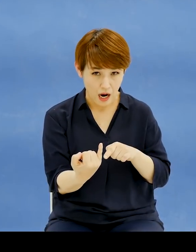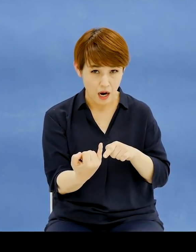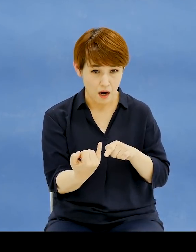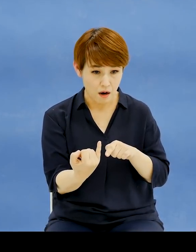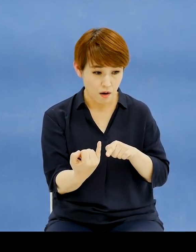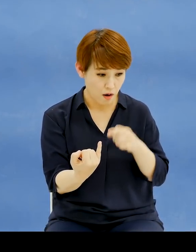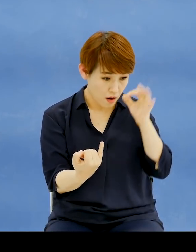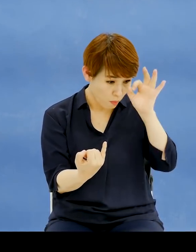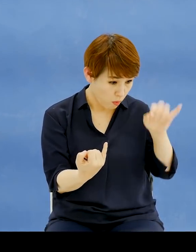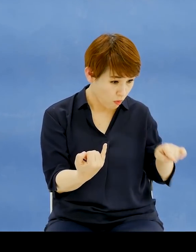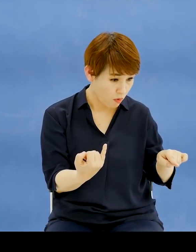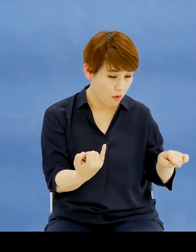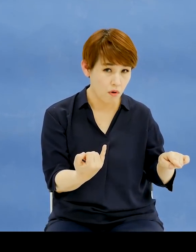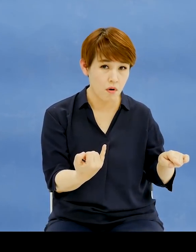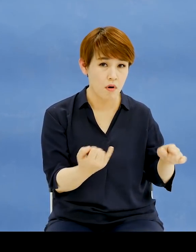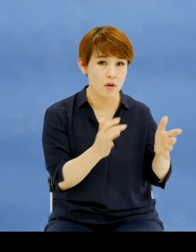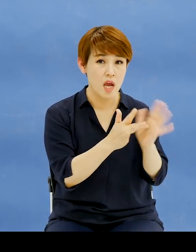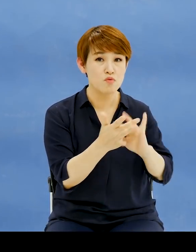네. 그래서